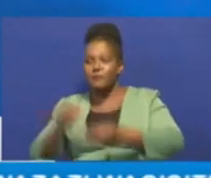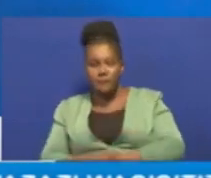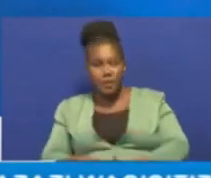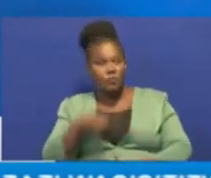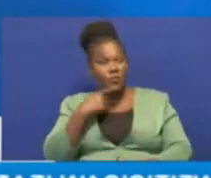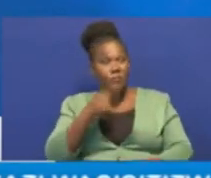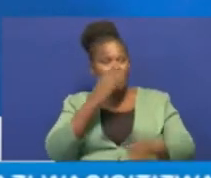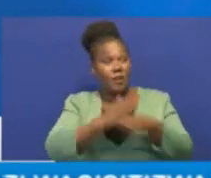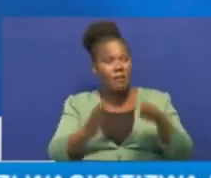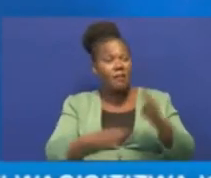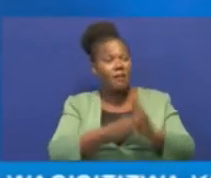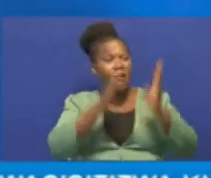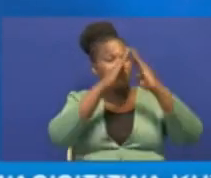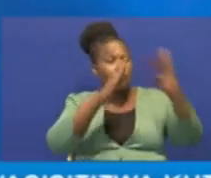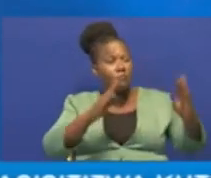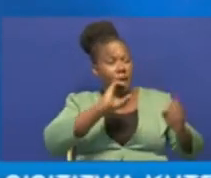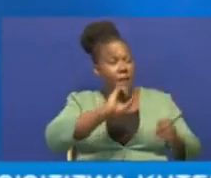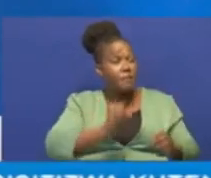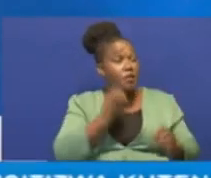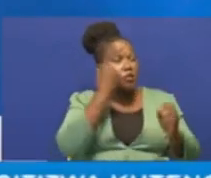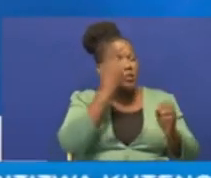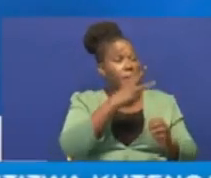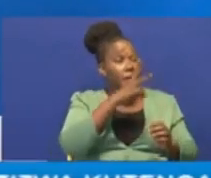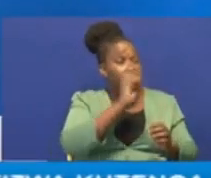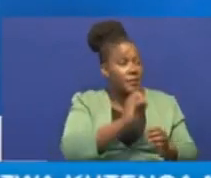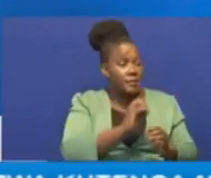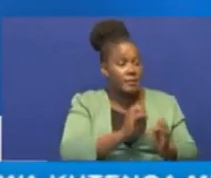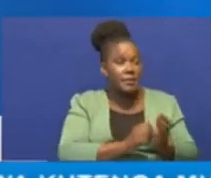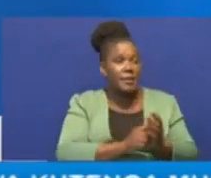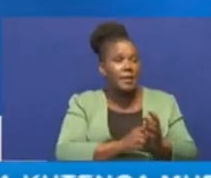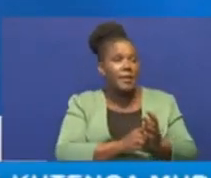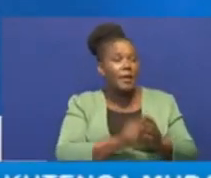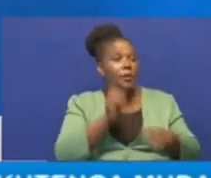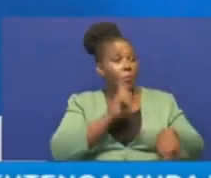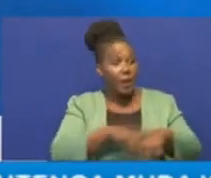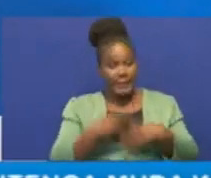goba ya milioni 30 50 na kati tu unakaa chumba kimoja, kuna hatua.